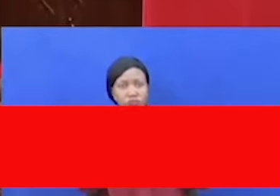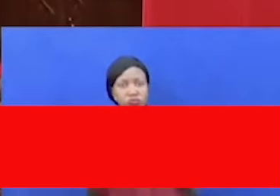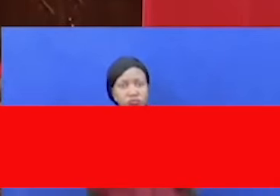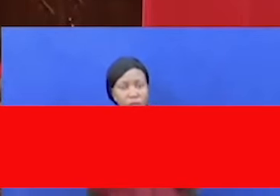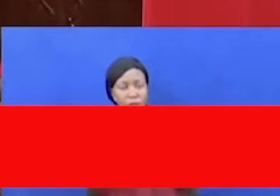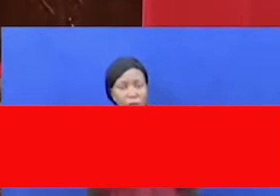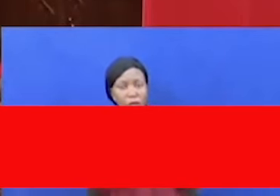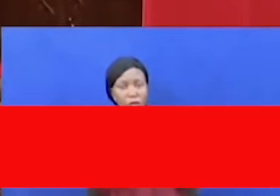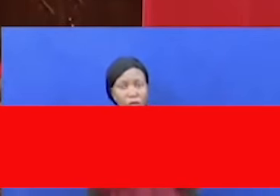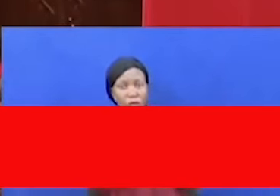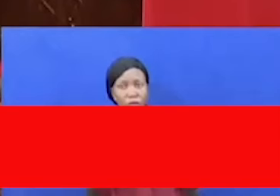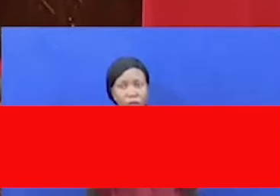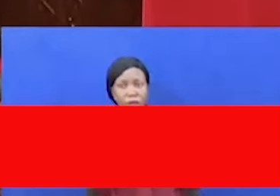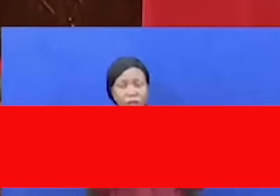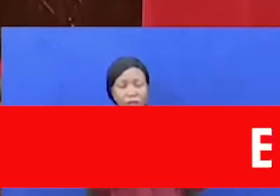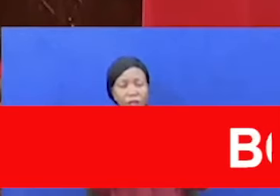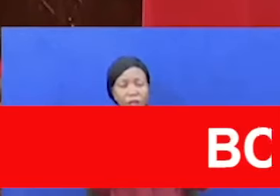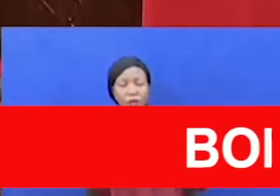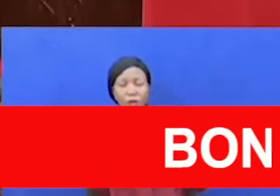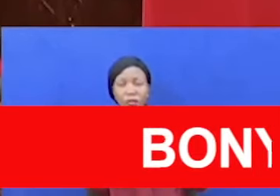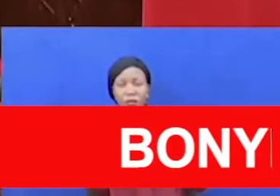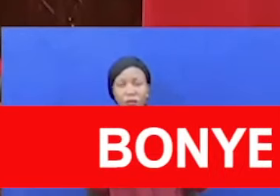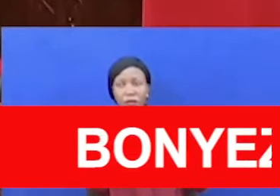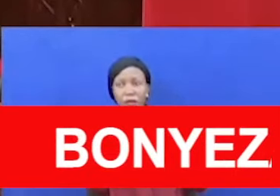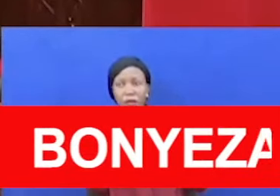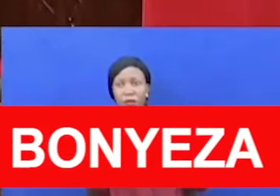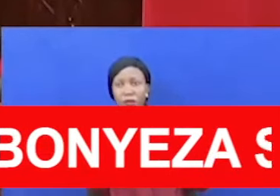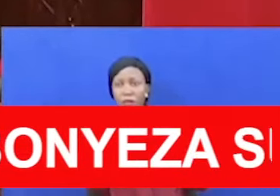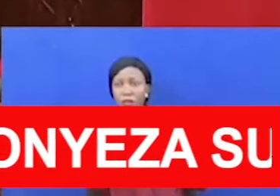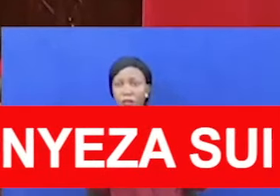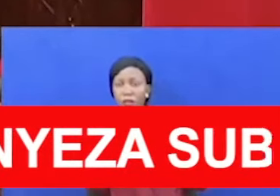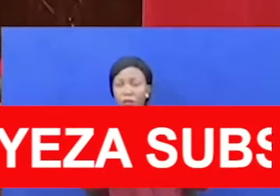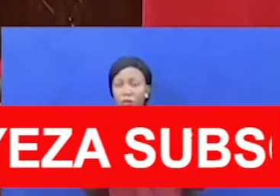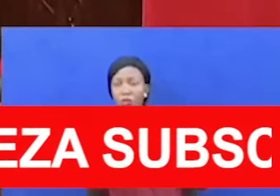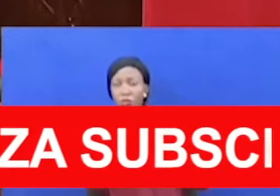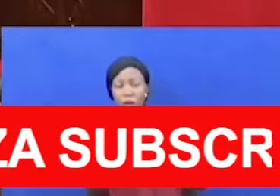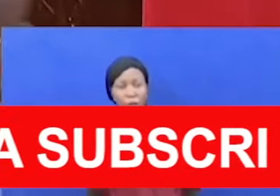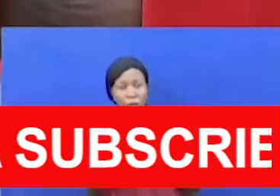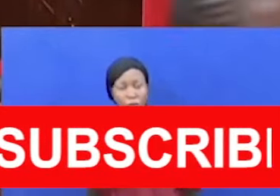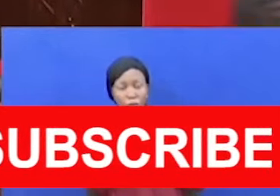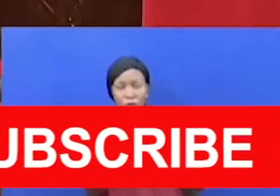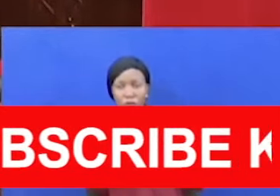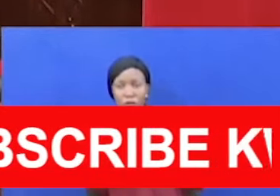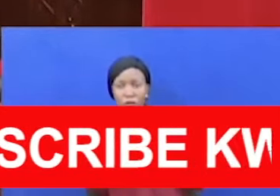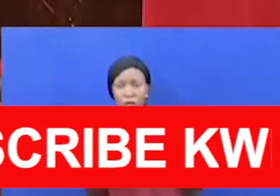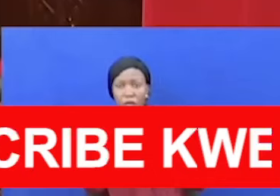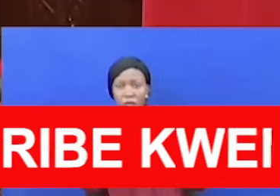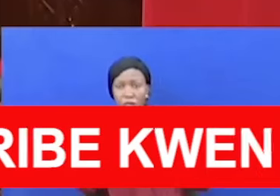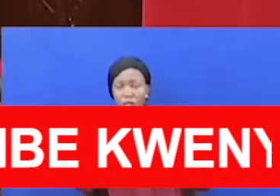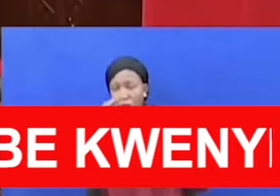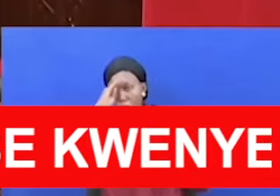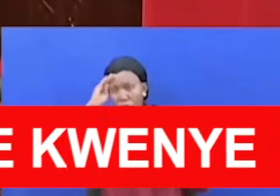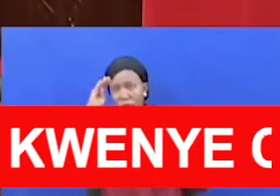maana ukisoma kipengele cha pili anasema utaratibu wa kutuma maombi ya kujiunga na jeshi la polisi, waombaji